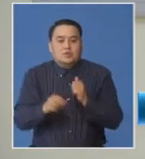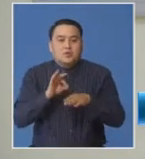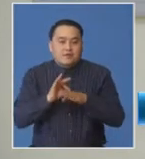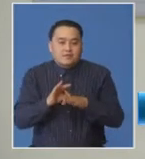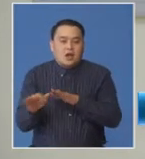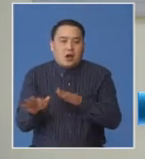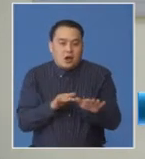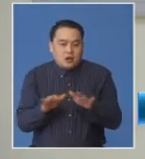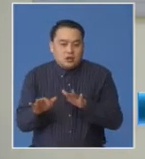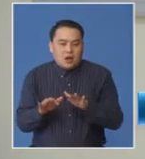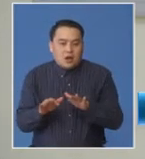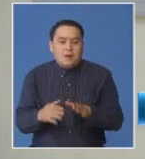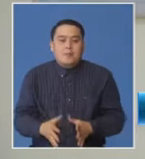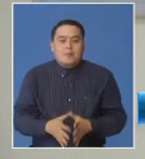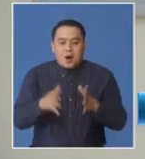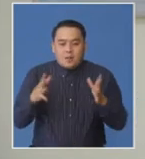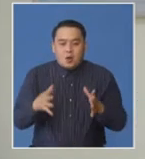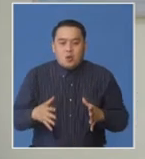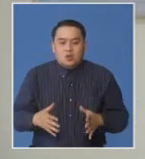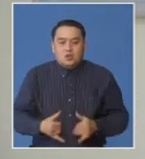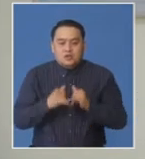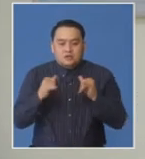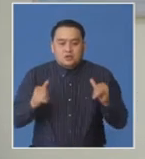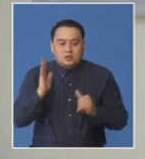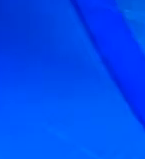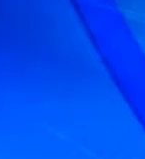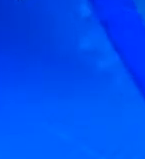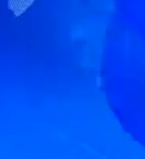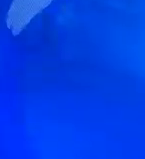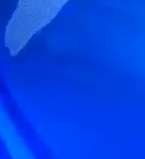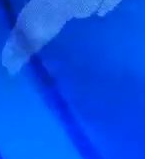такие акции. Это даст хороший эффект для развития.